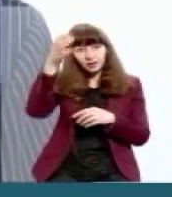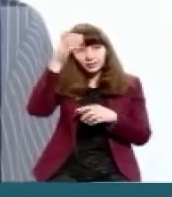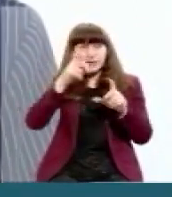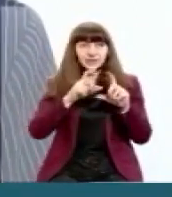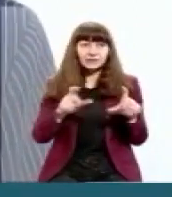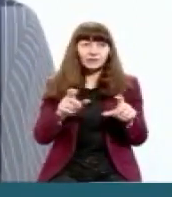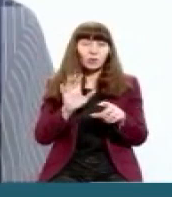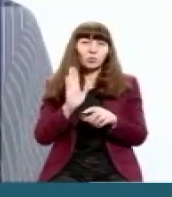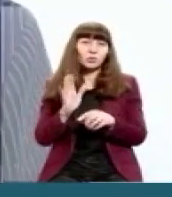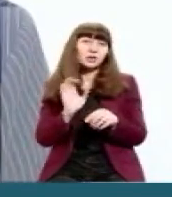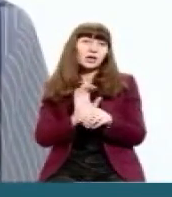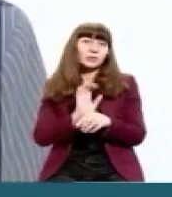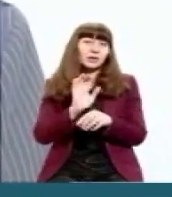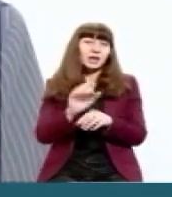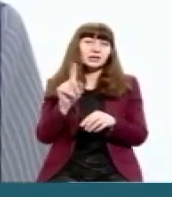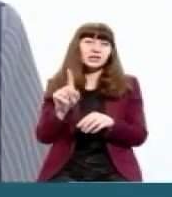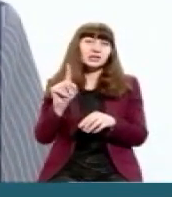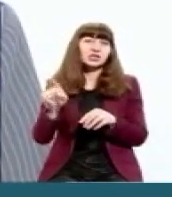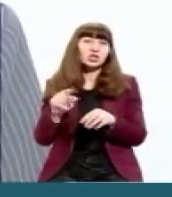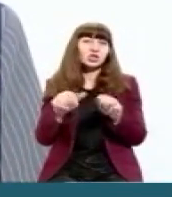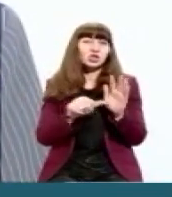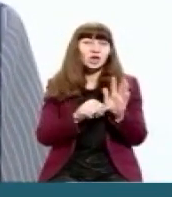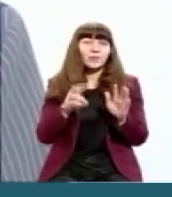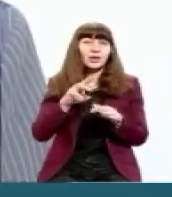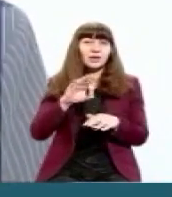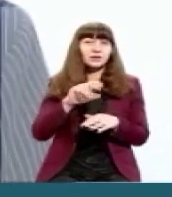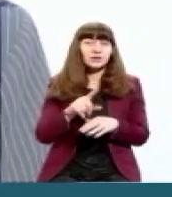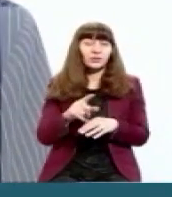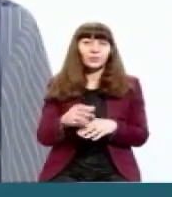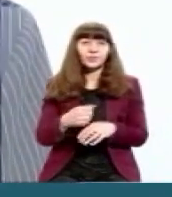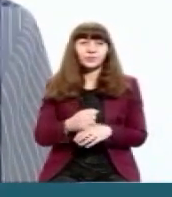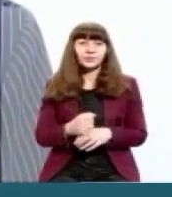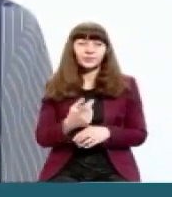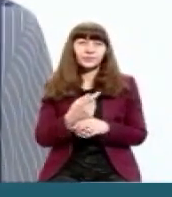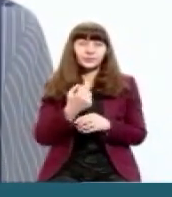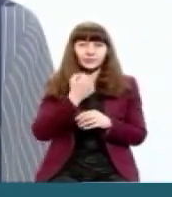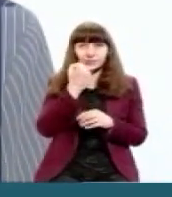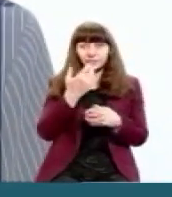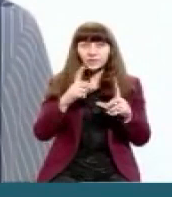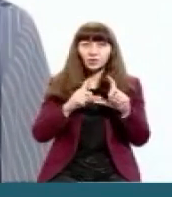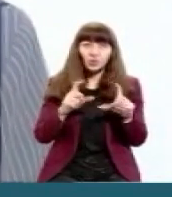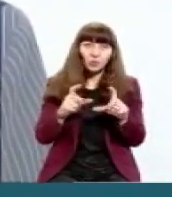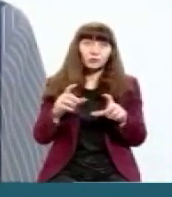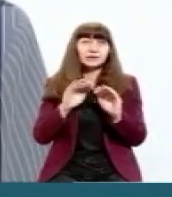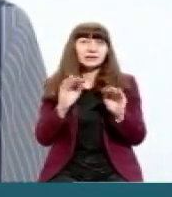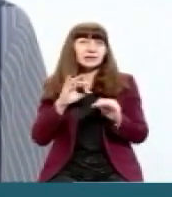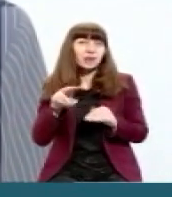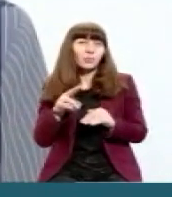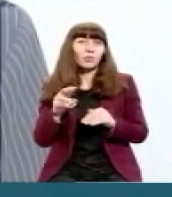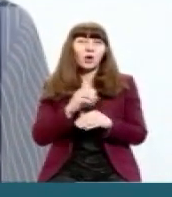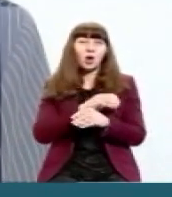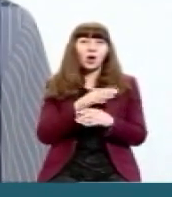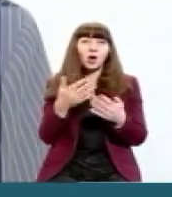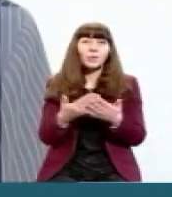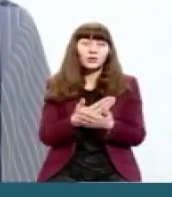будет направлено 1,6 миллиарда тенге, благодаря чему в школах и в садах будут обновлены спортивное оборудование,